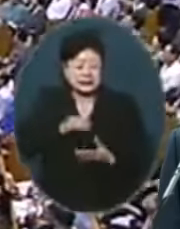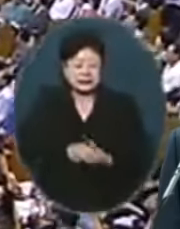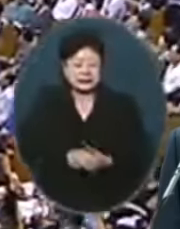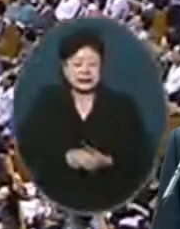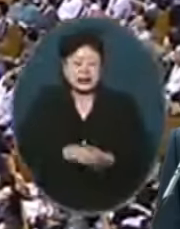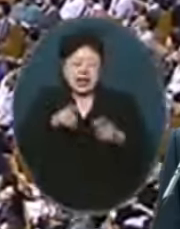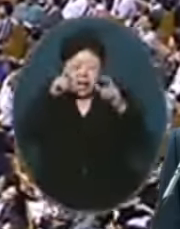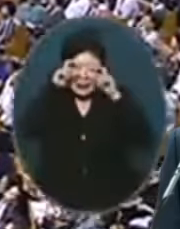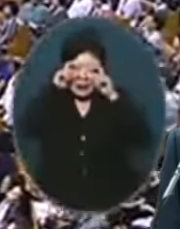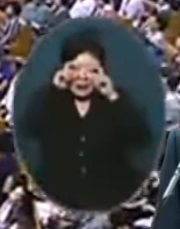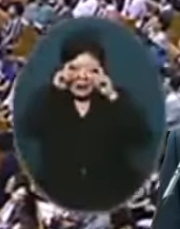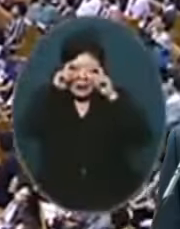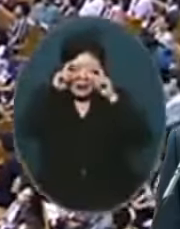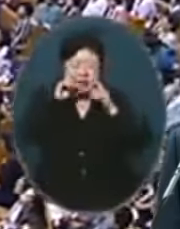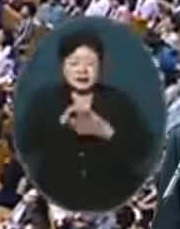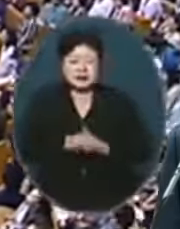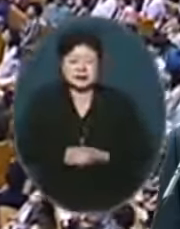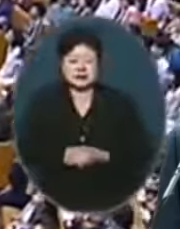안경을